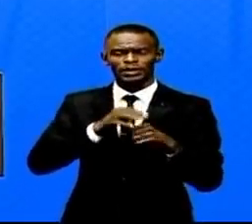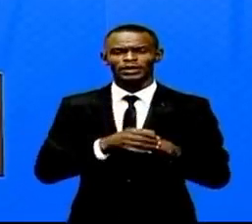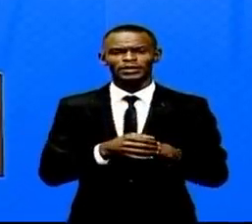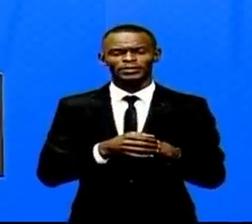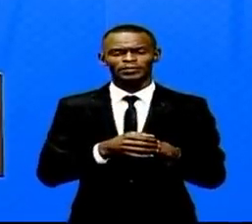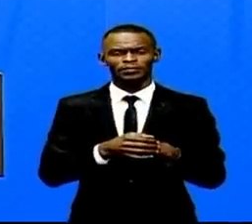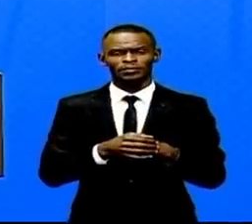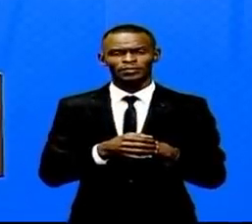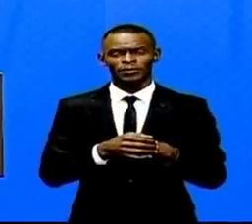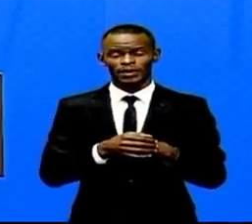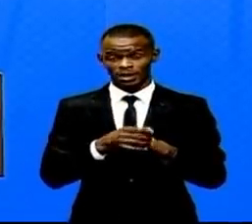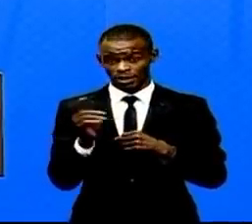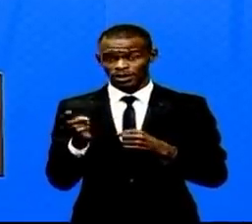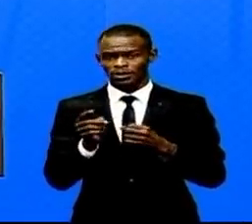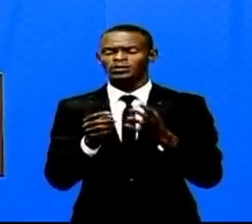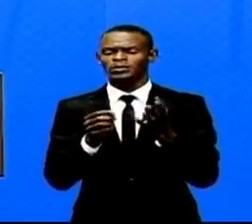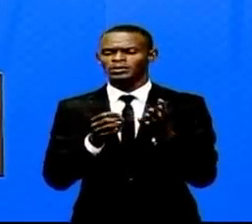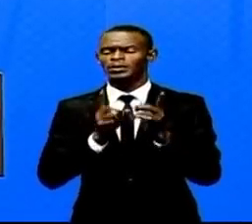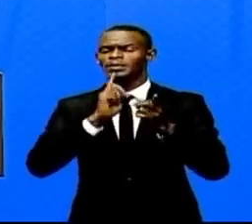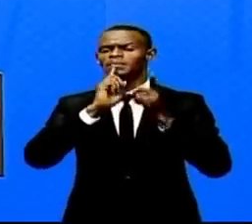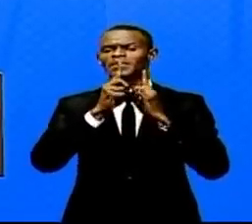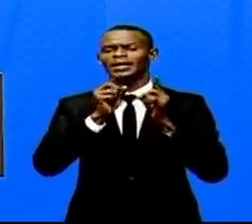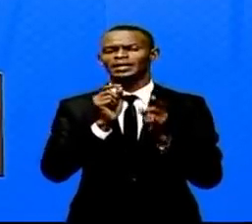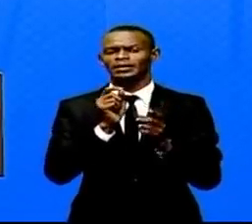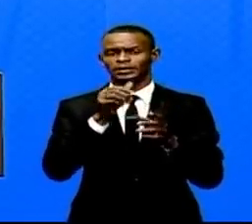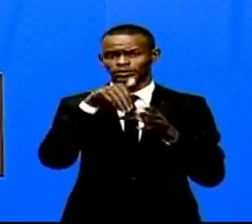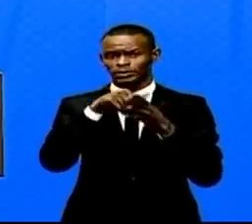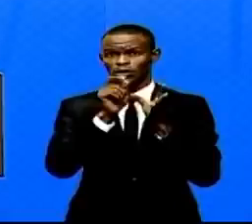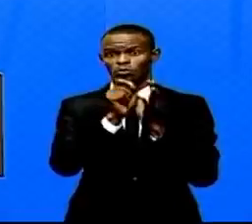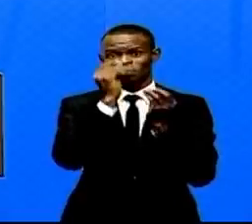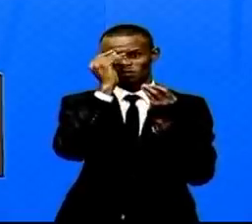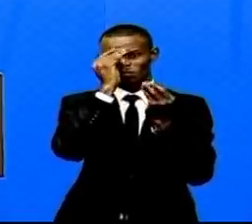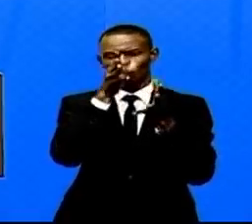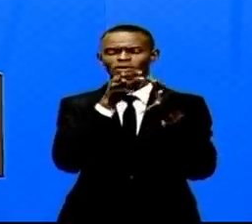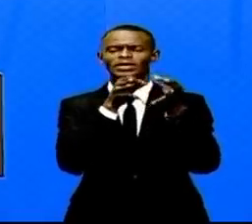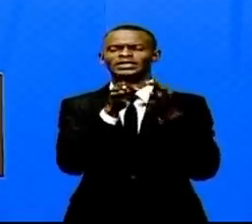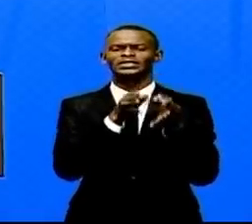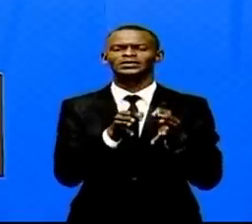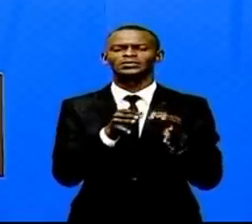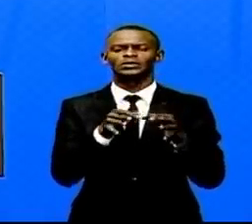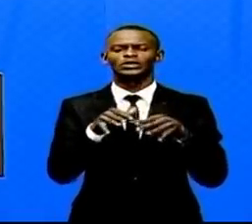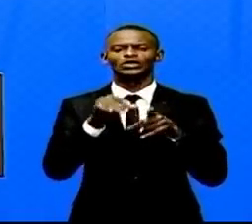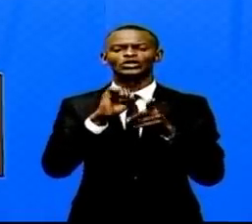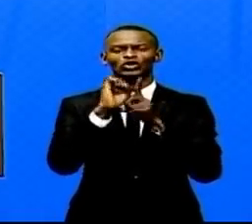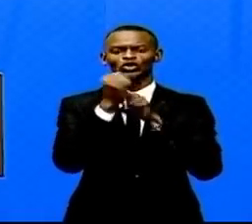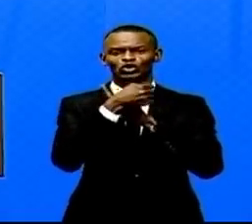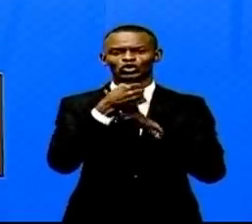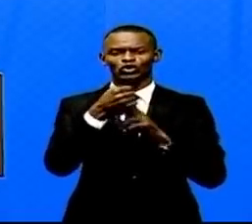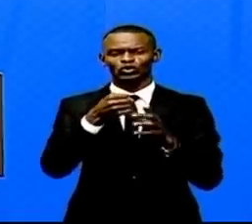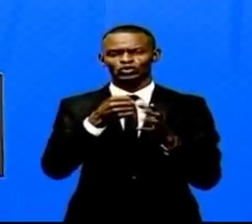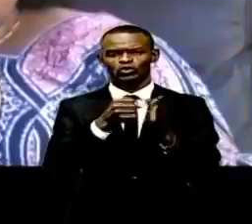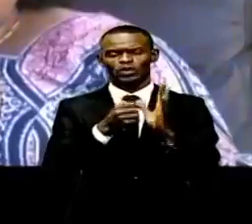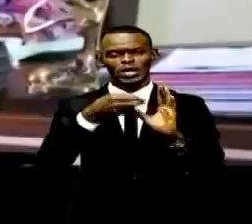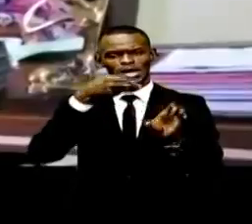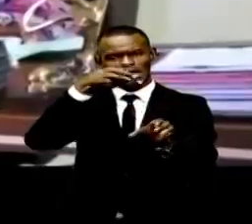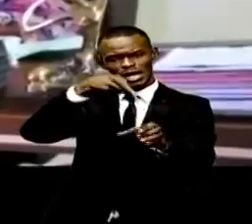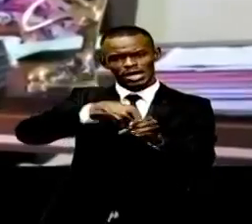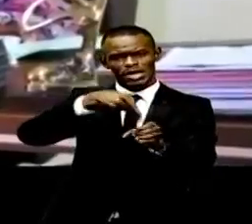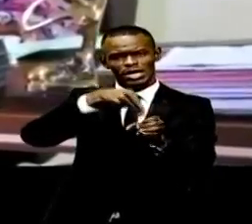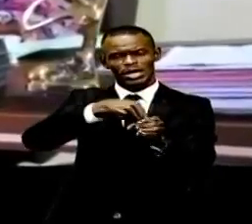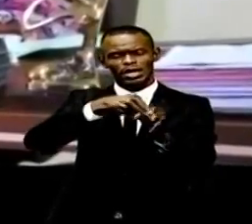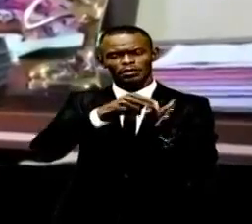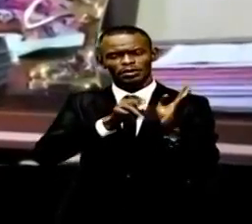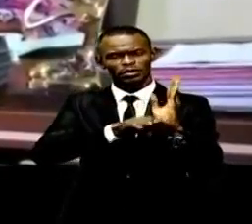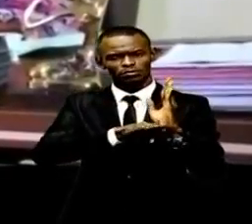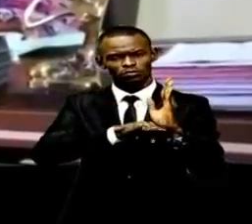chapitres de points d'information de la situation générale et la gestion des stocks de carburant en République démocratique du Congo, confrontés